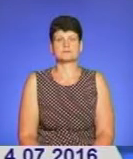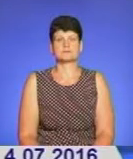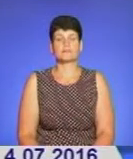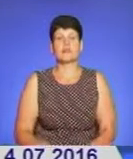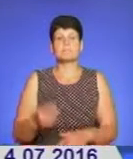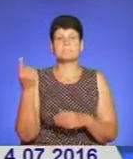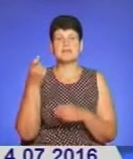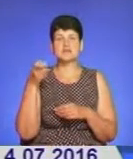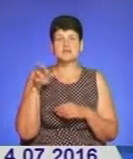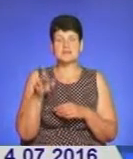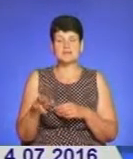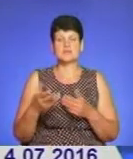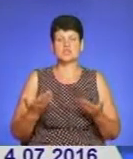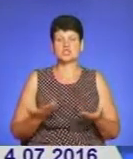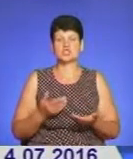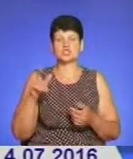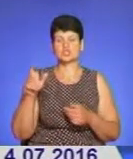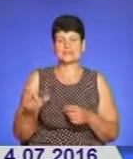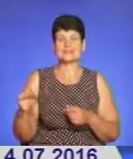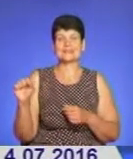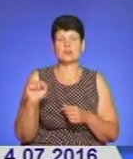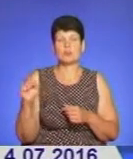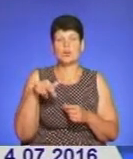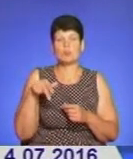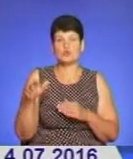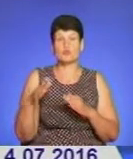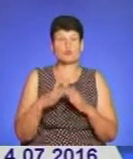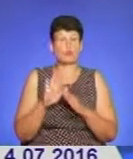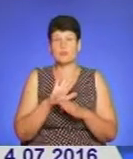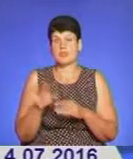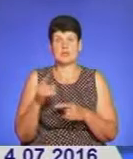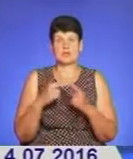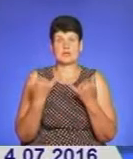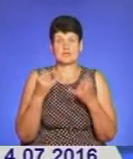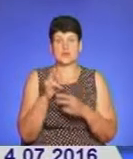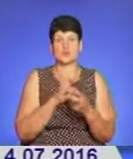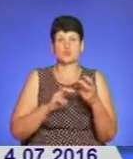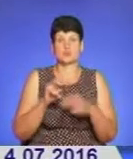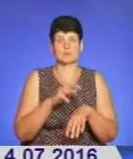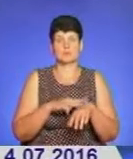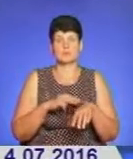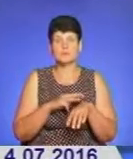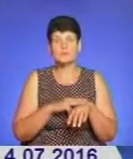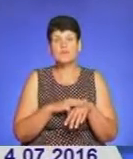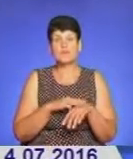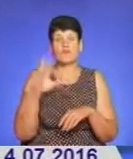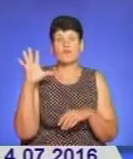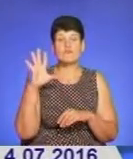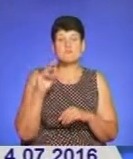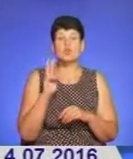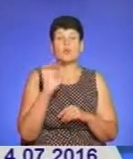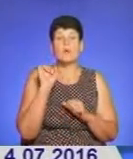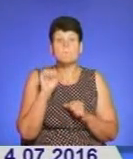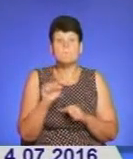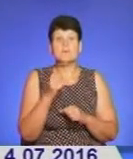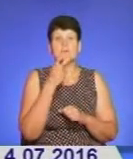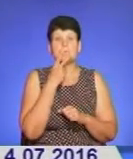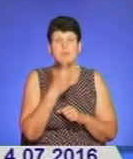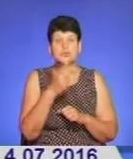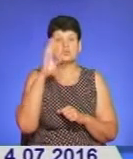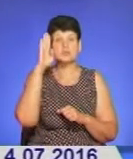1 липня житель Теребовлі пішов з дому і не повернувся. Зараз його розшукують правоохоронці. І усі, хто міг бачити чоловіка після